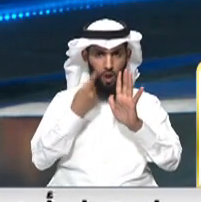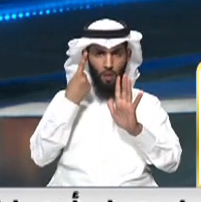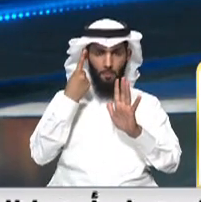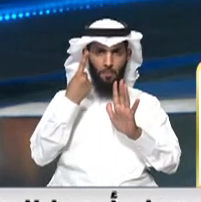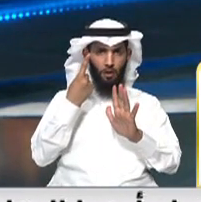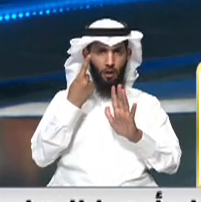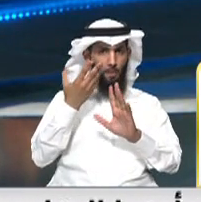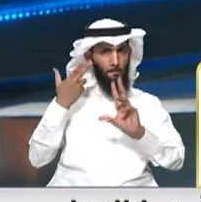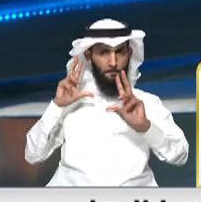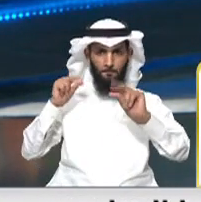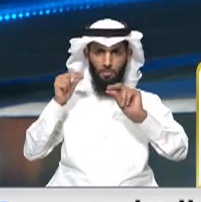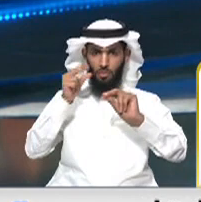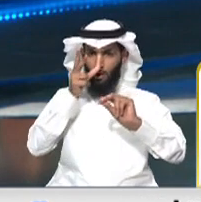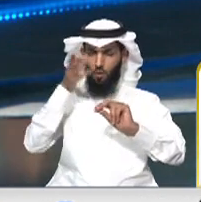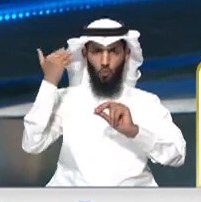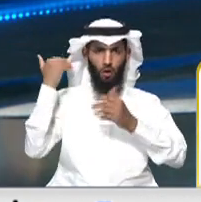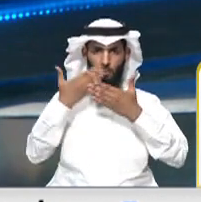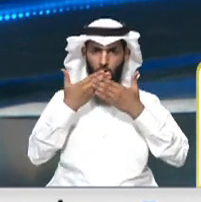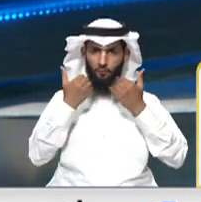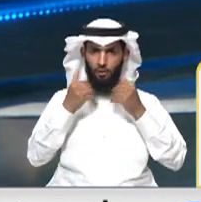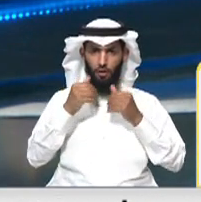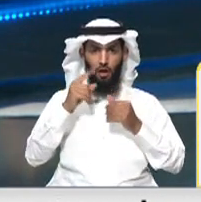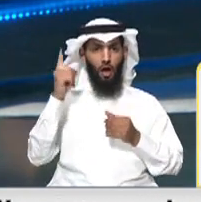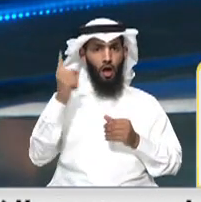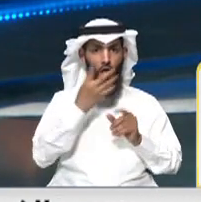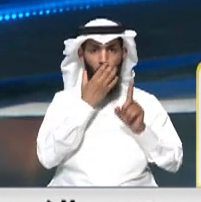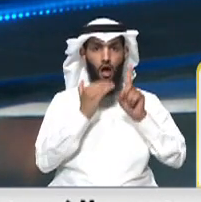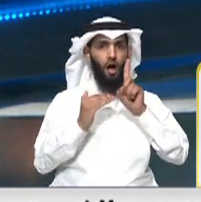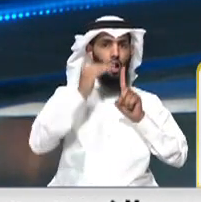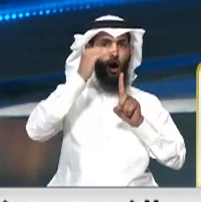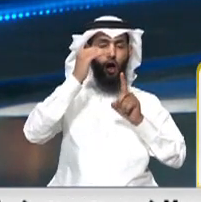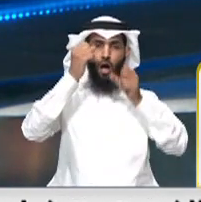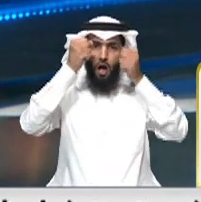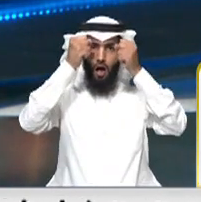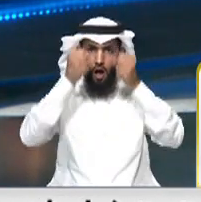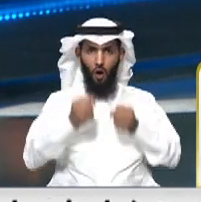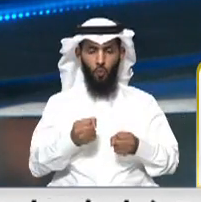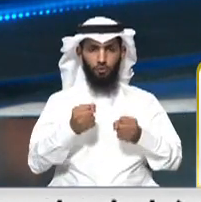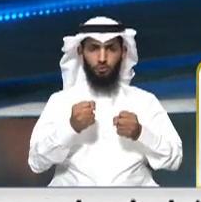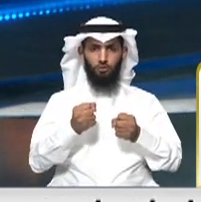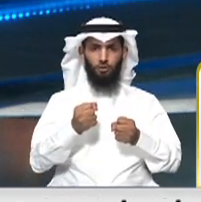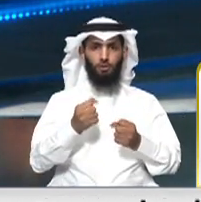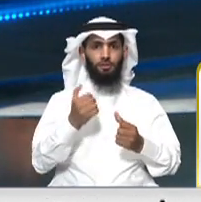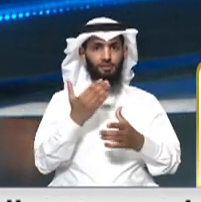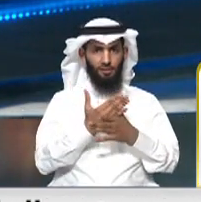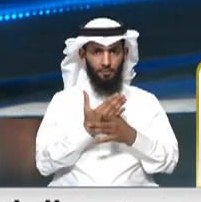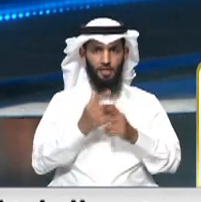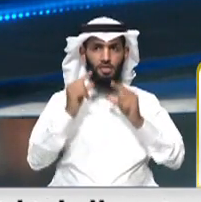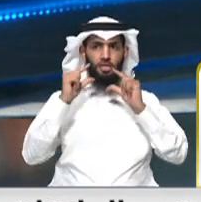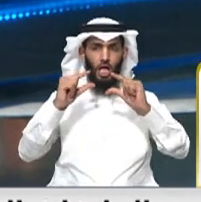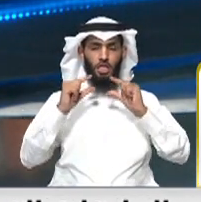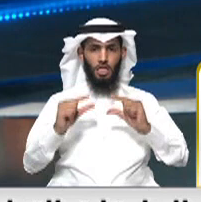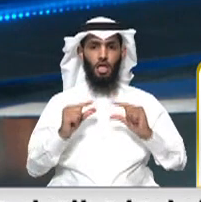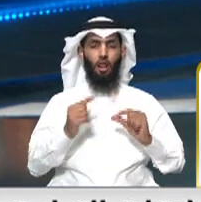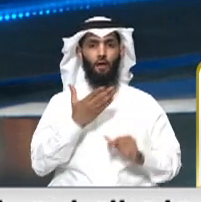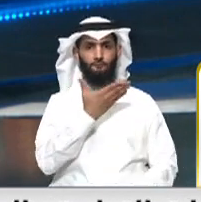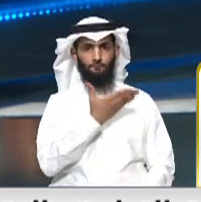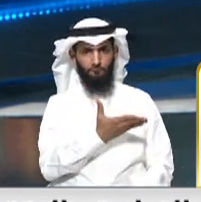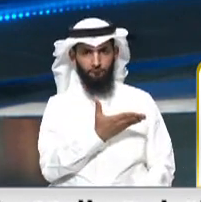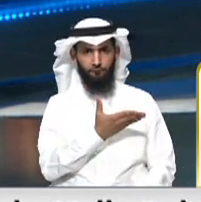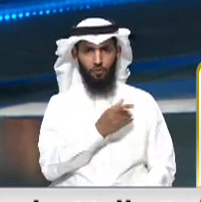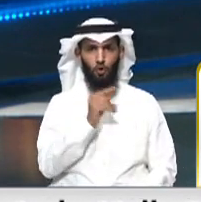اعتبر الاكثر سخونه على الاطلاق وذلك وفقا لبيانات حديثه من مرصد